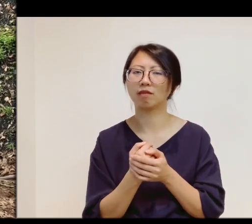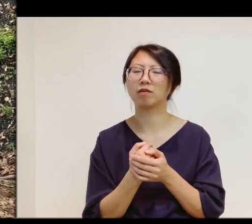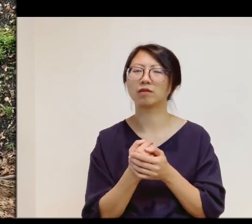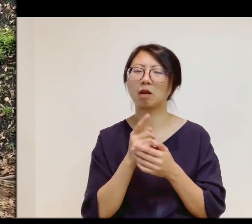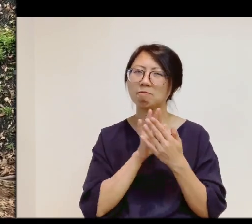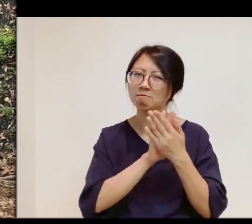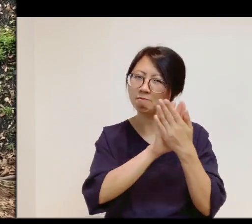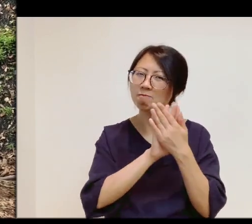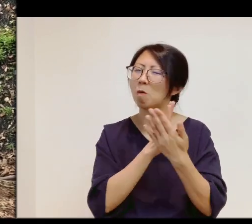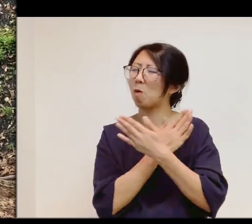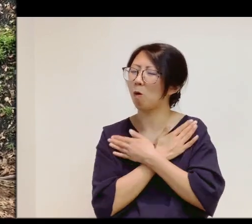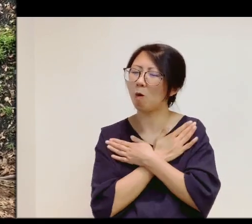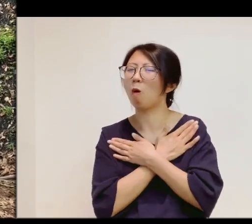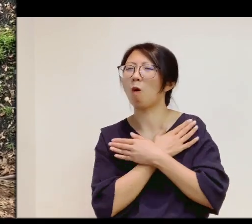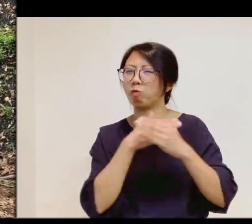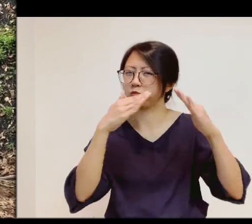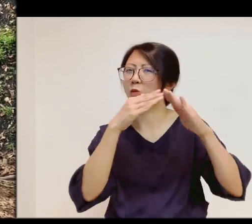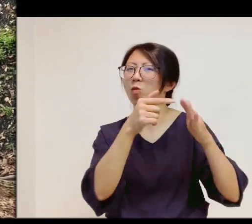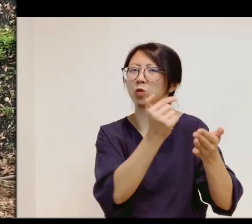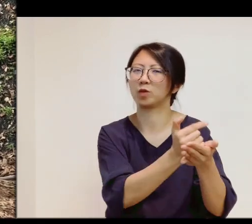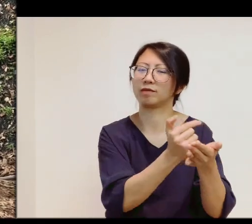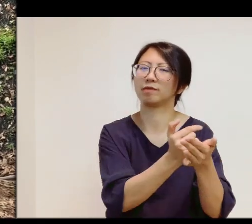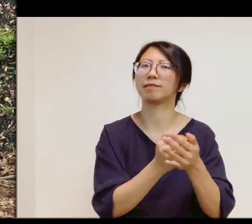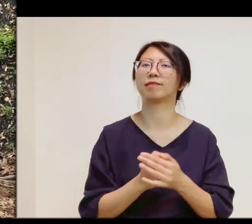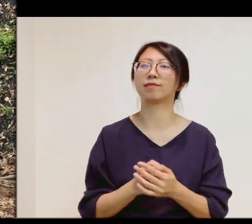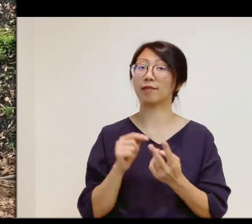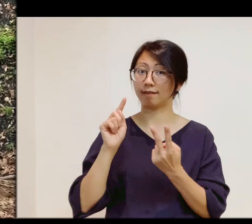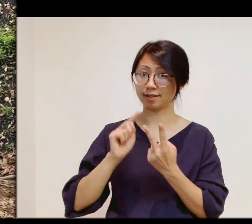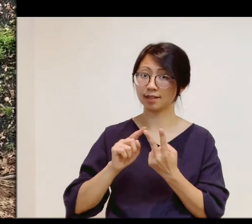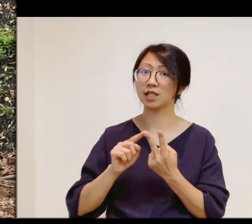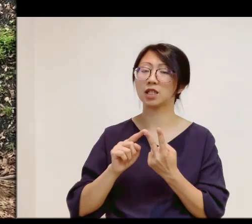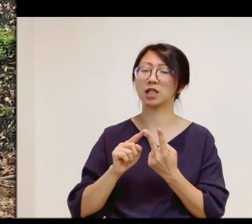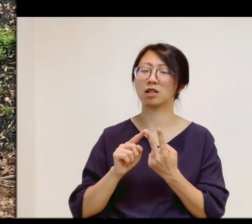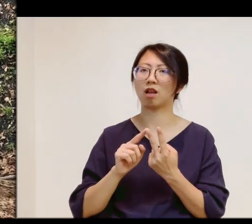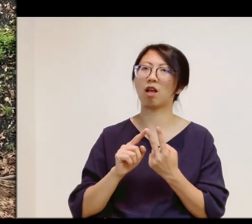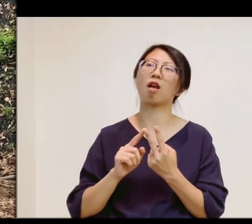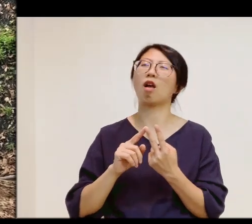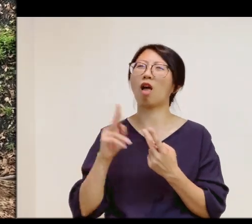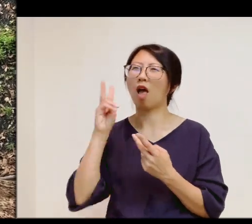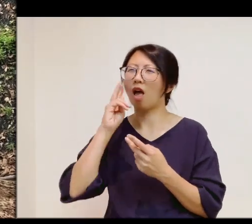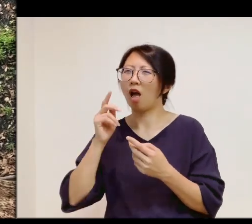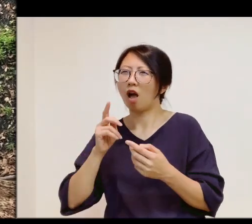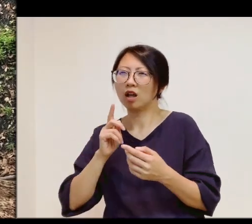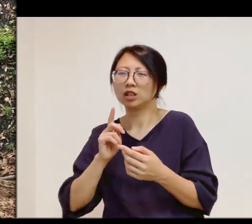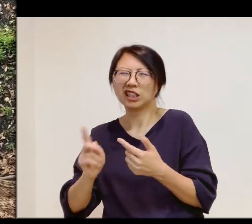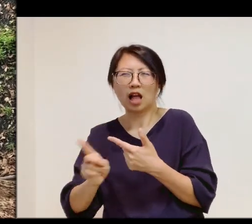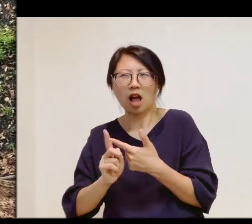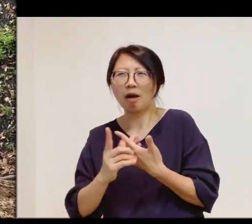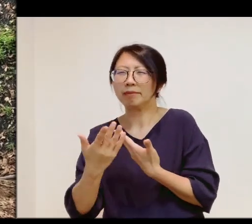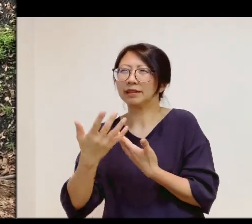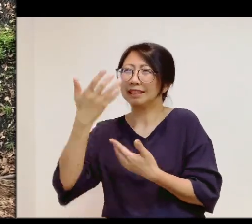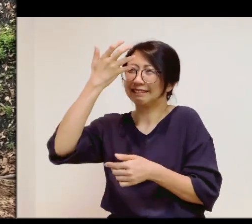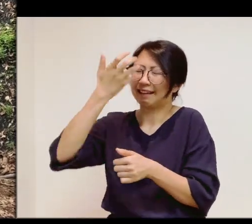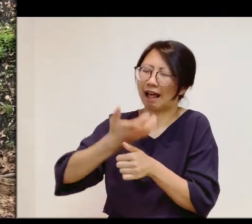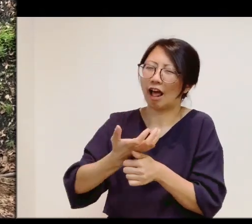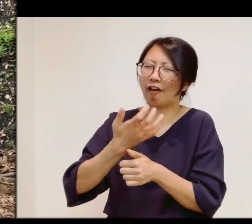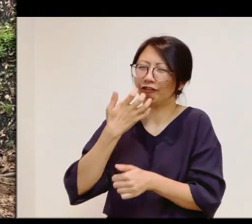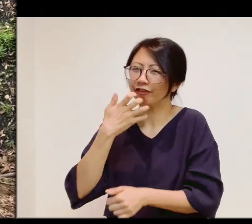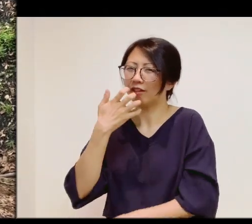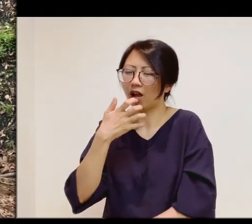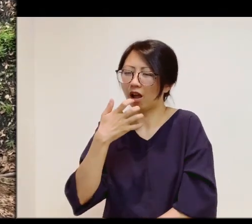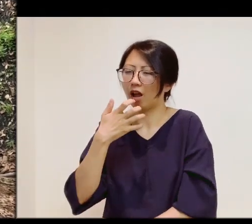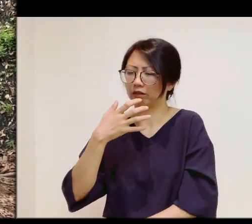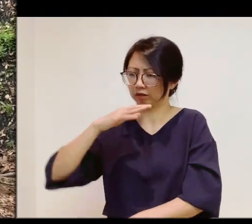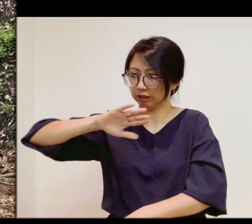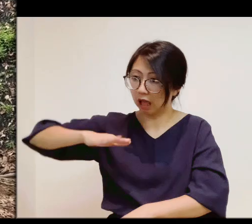呢種危難裏面咧，你見到人嗰種即係正義感啊，呢種善良咧，亦都係好鼓